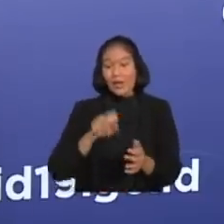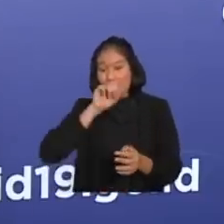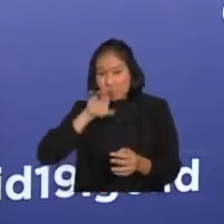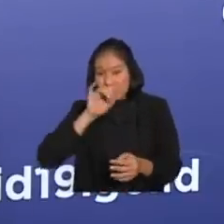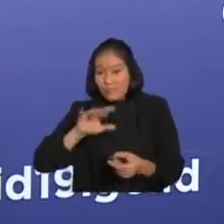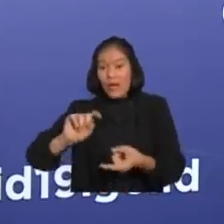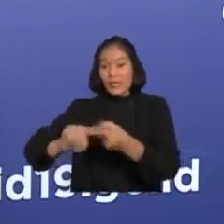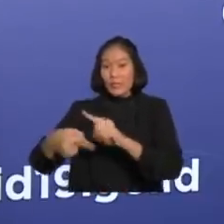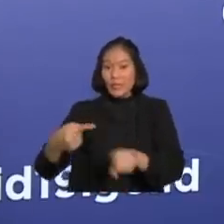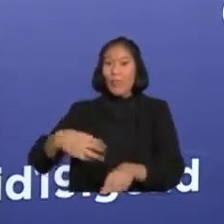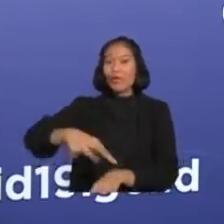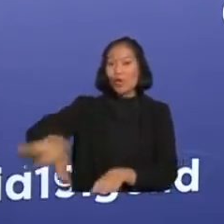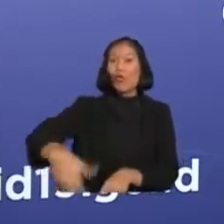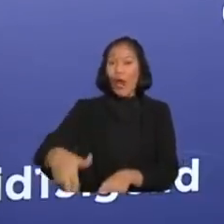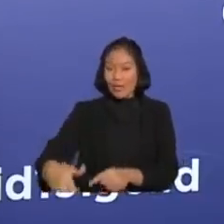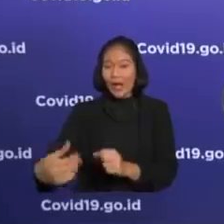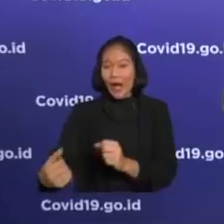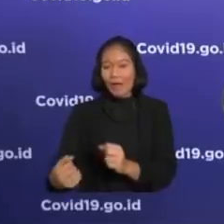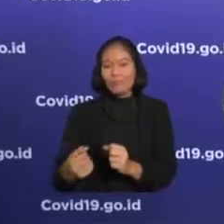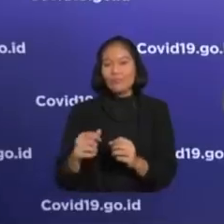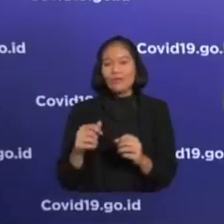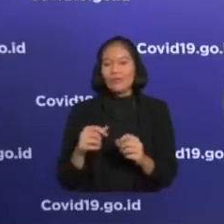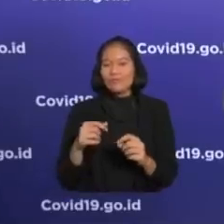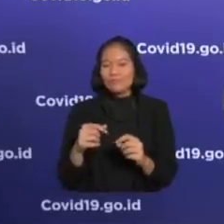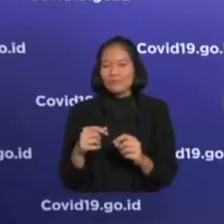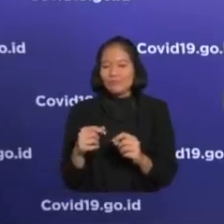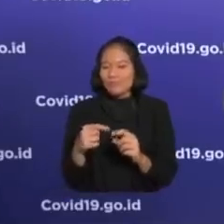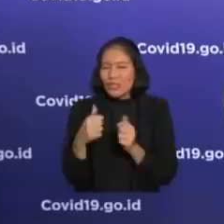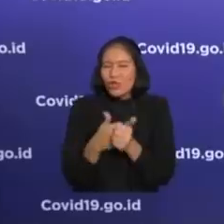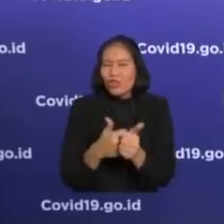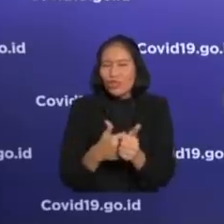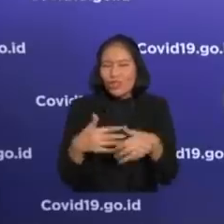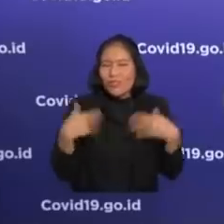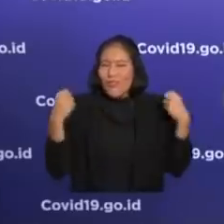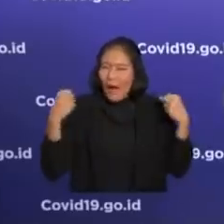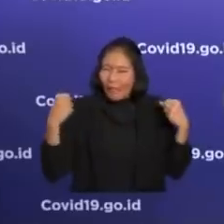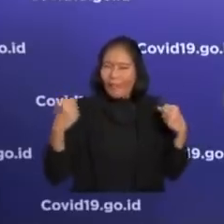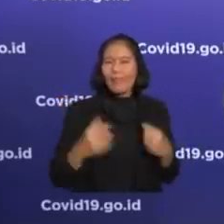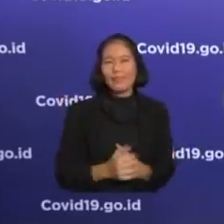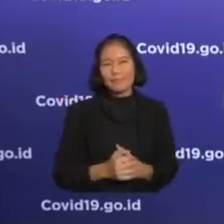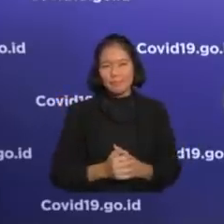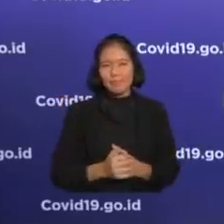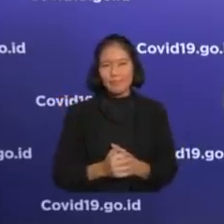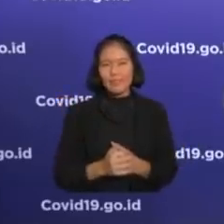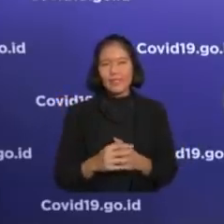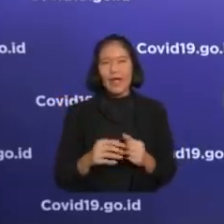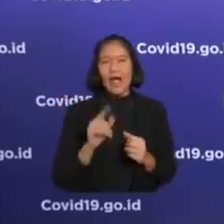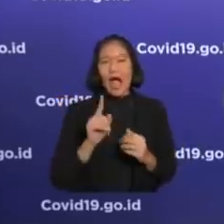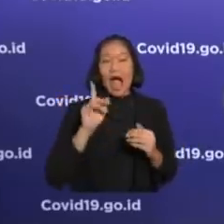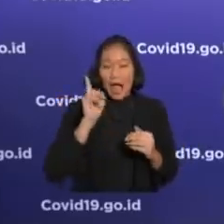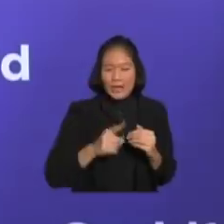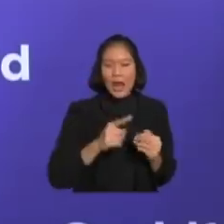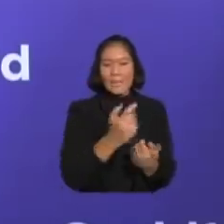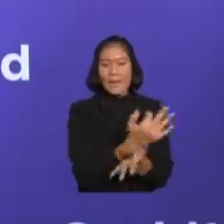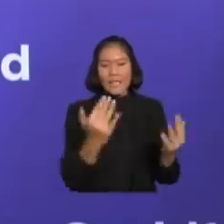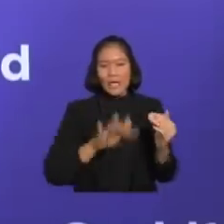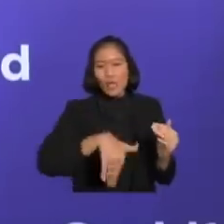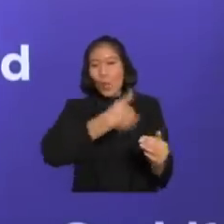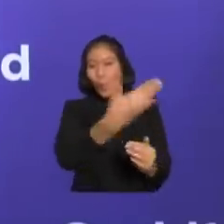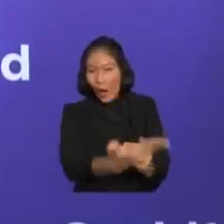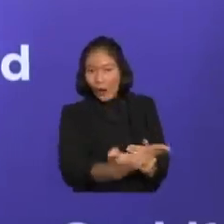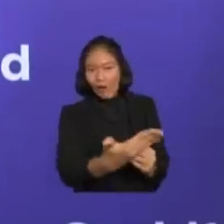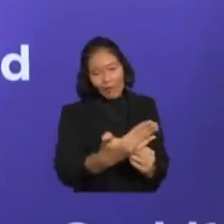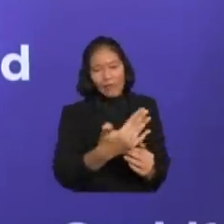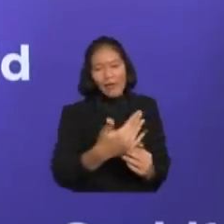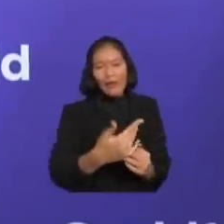keluarga dan teman-teman dan juga harus malah kita gitu ya nya dan untungnya a banyak dukungan diluar sana juga yang dari orang-orang